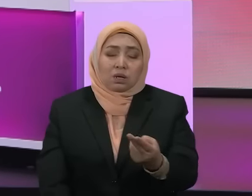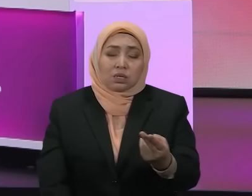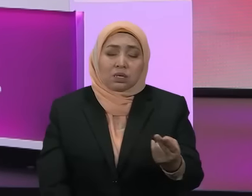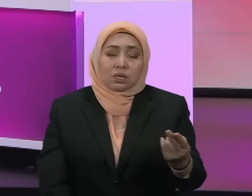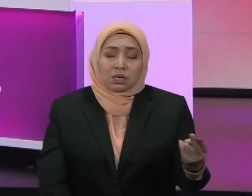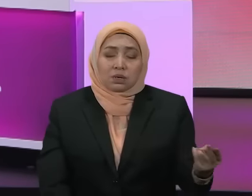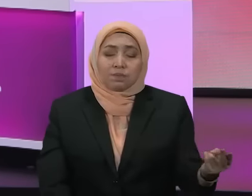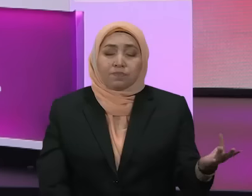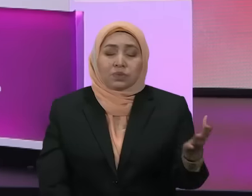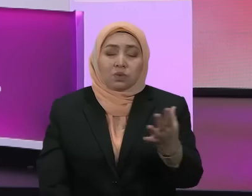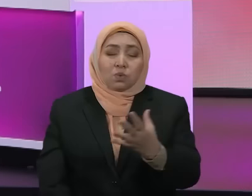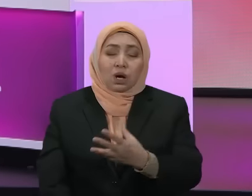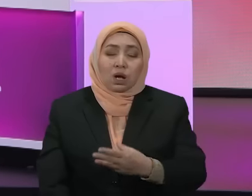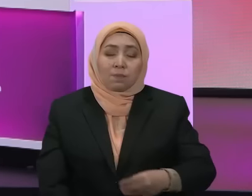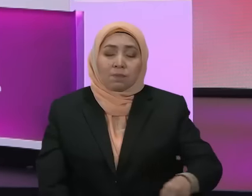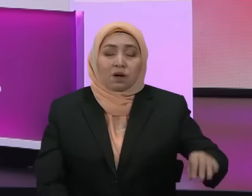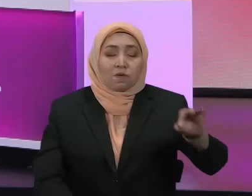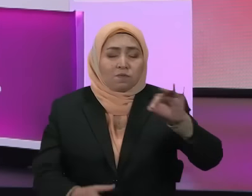بِأَمْوَالِهِمْ